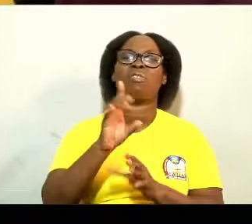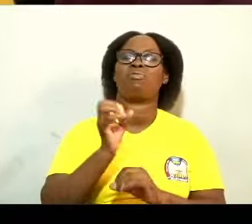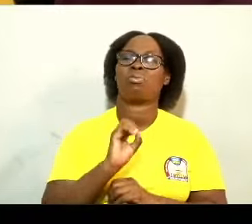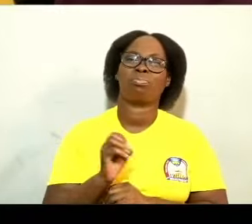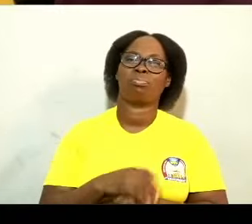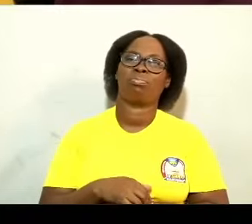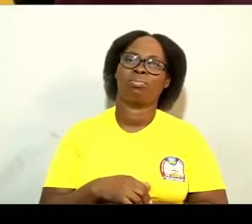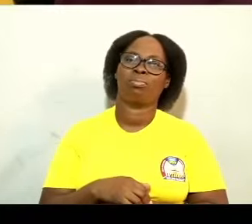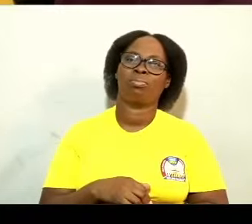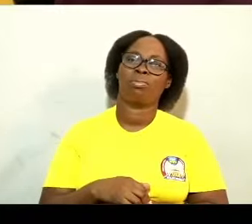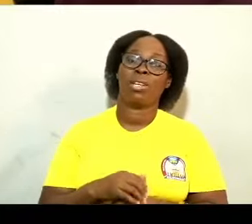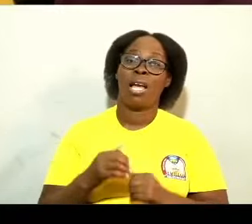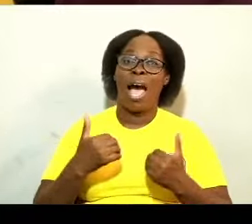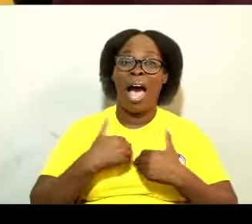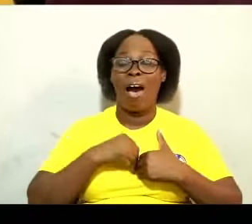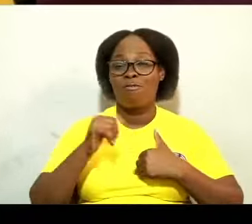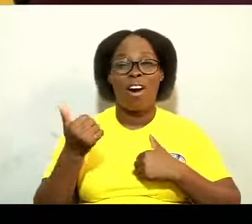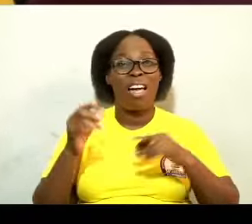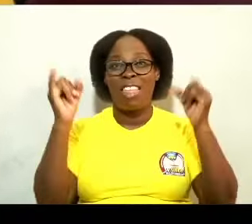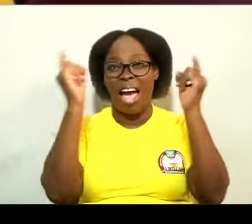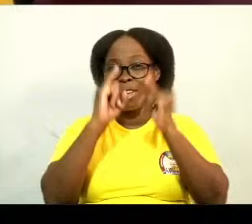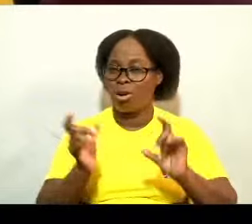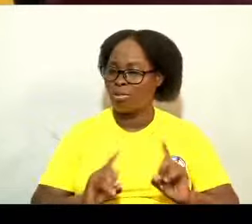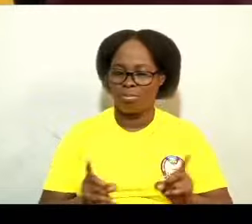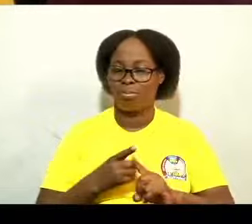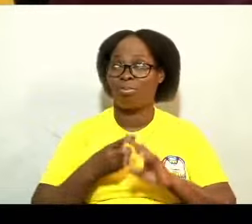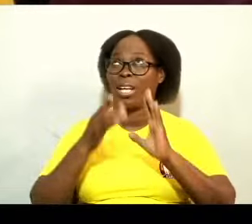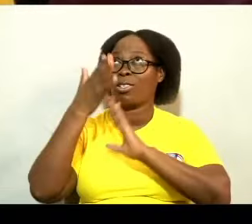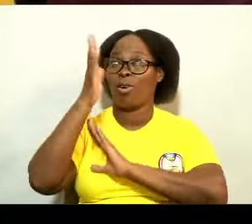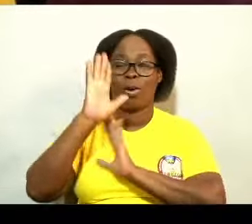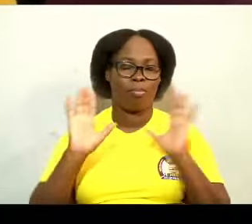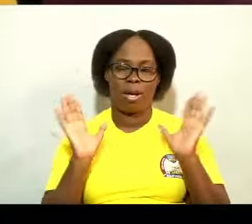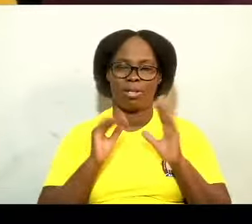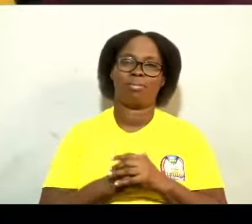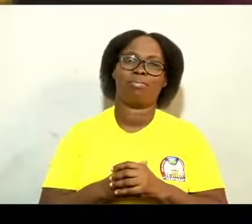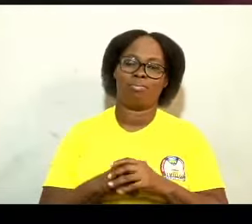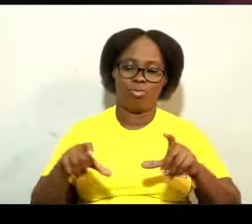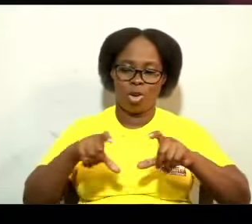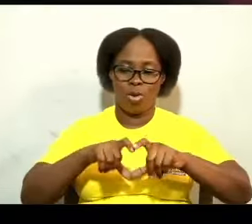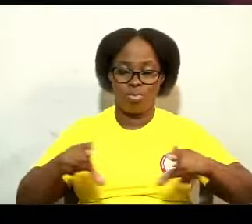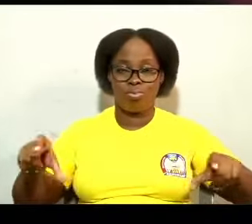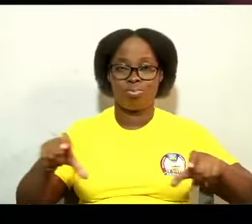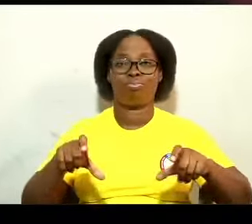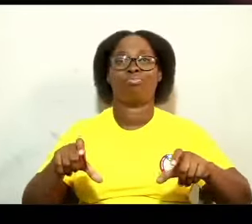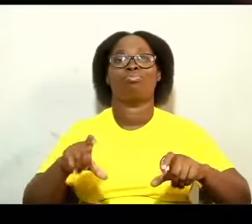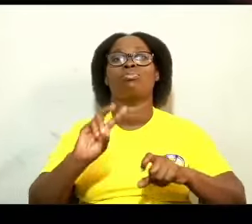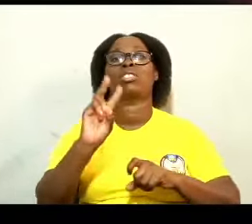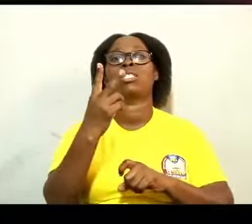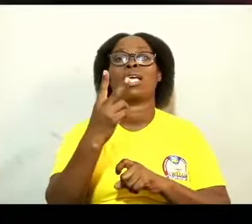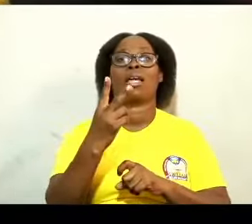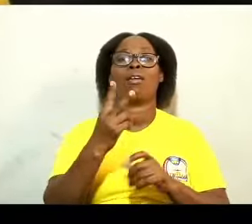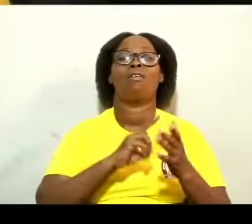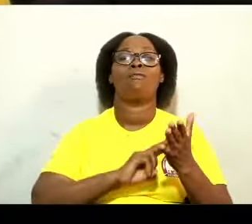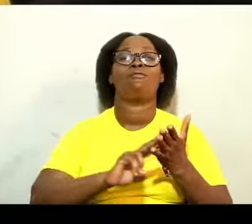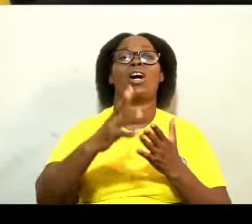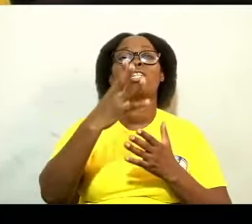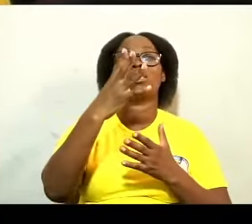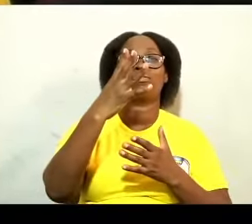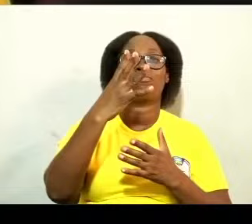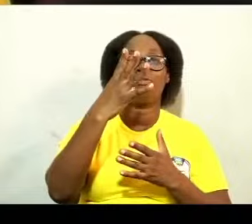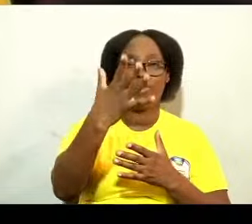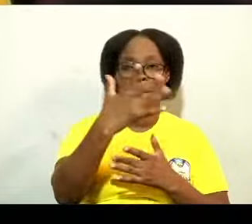Siwe na miungu mingine ila mimi. Ubao wa pili fungu la 4 mpaka la 5, fungu la 5 mpaka la